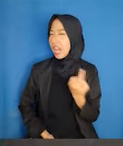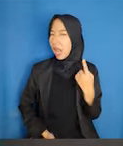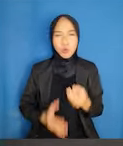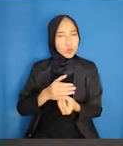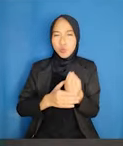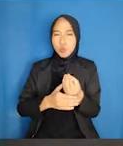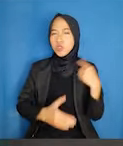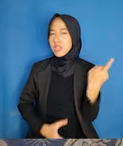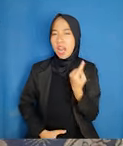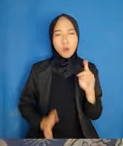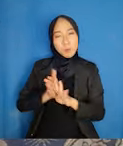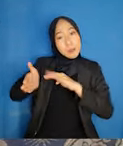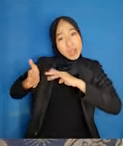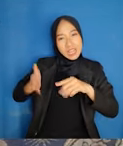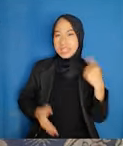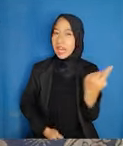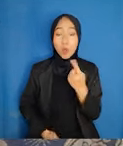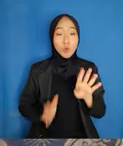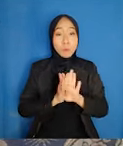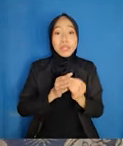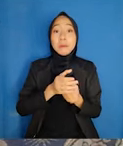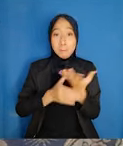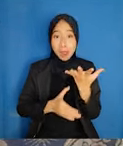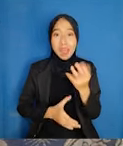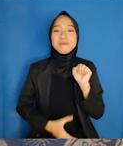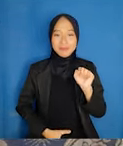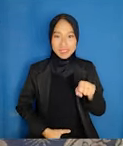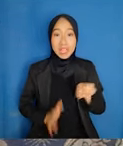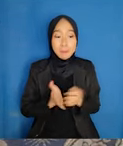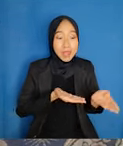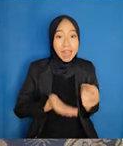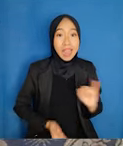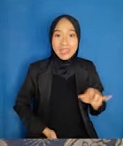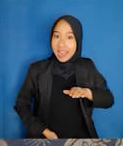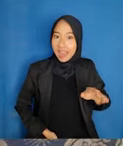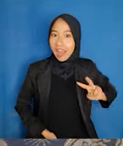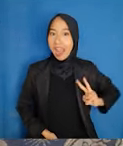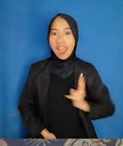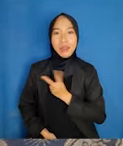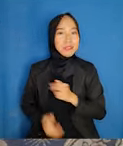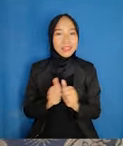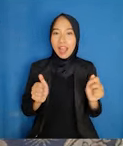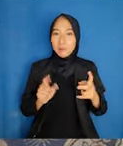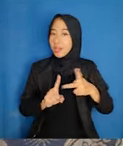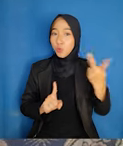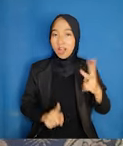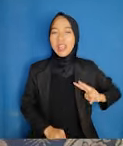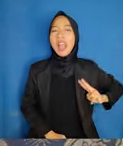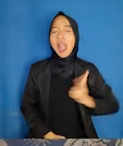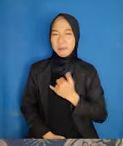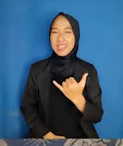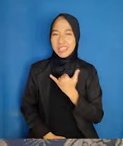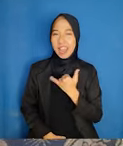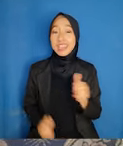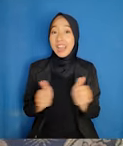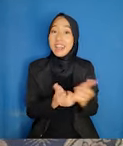belajar, selalu berkembang, itu bisa melayani semua anak-anak kami tanpa terkecuali. Karena kami yakin dengan menerima